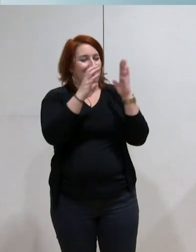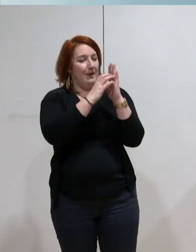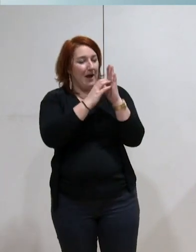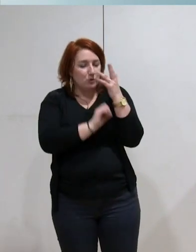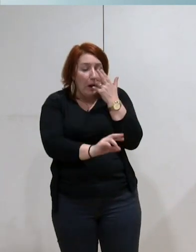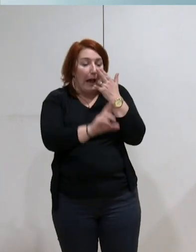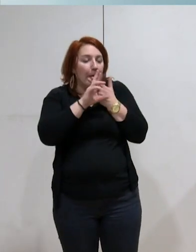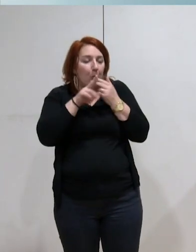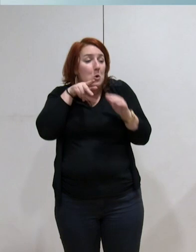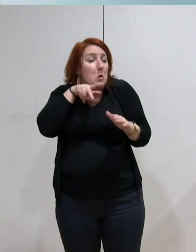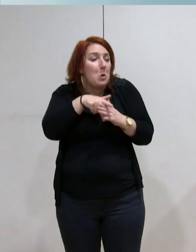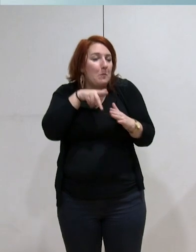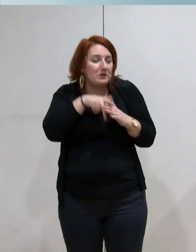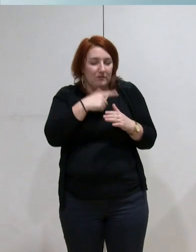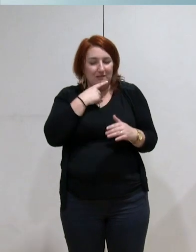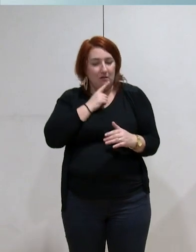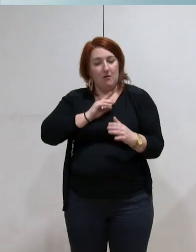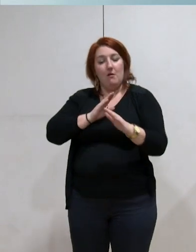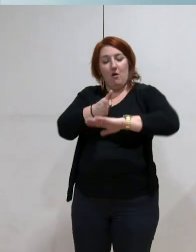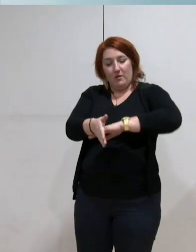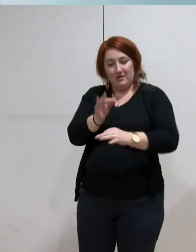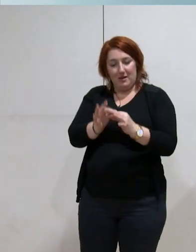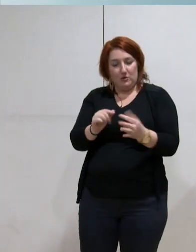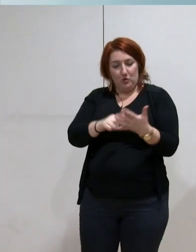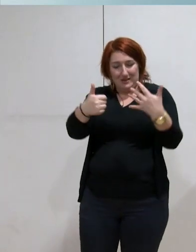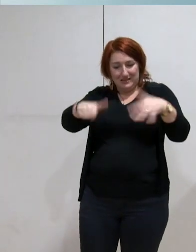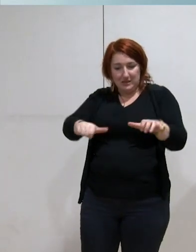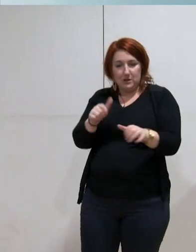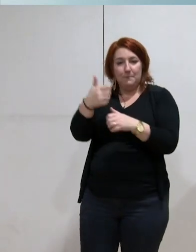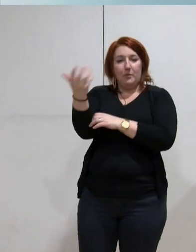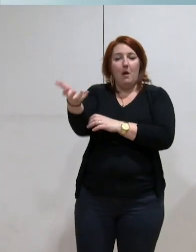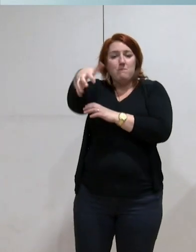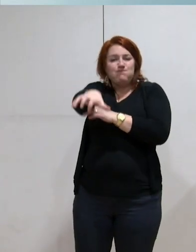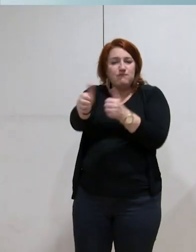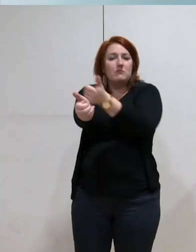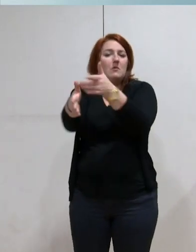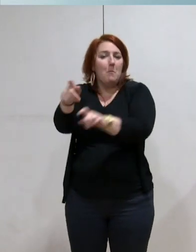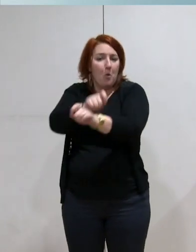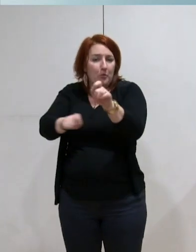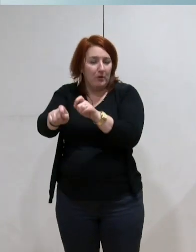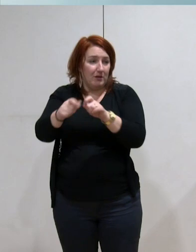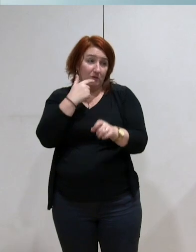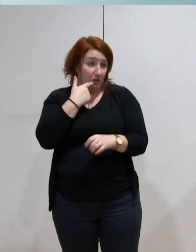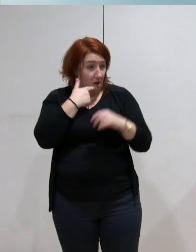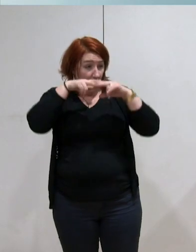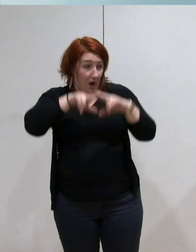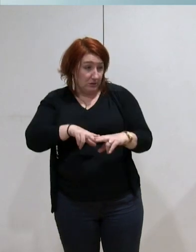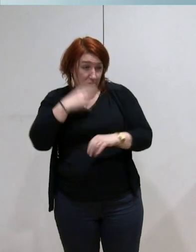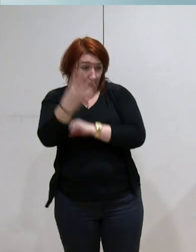donc installer les modulaires dès la rentrée 2016 ce timing signifie donc que les modulaires resteront là 4